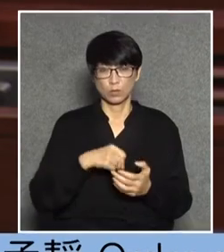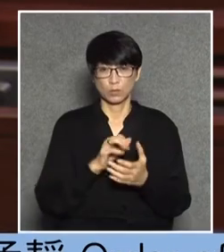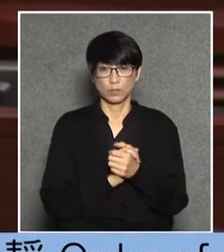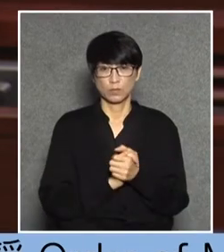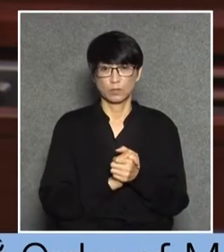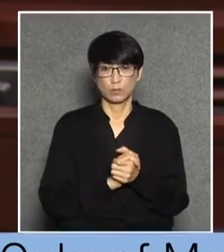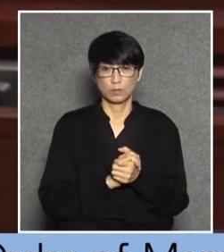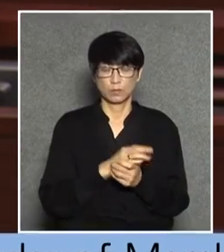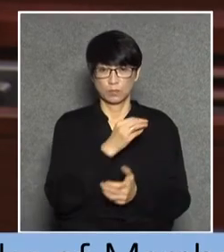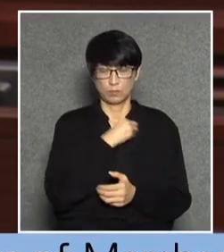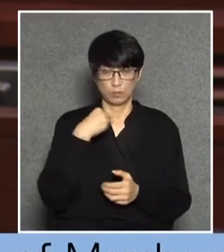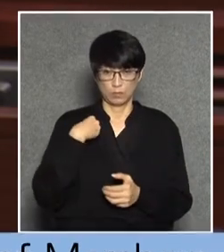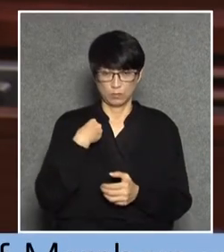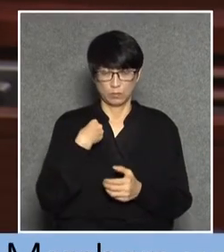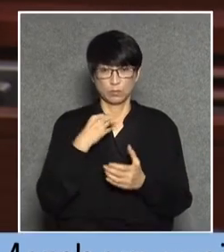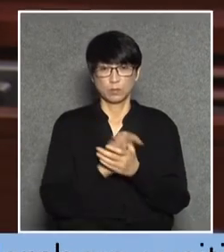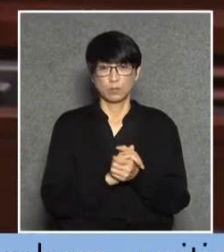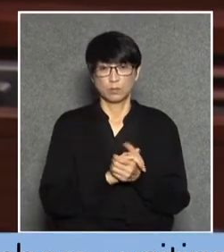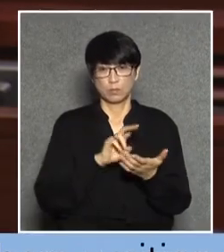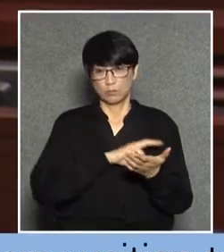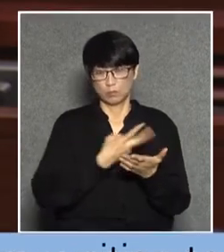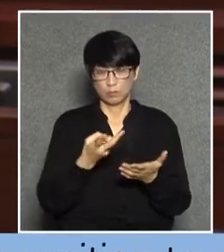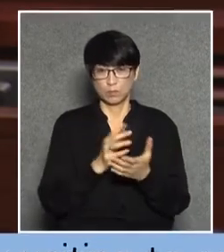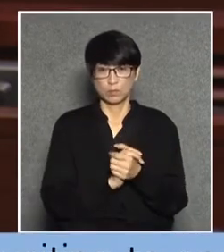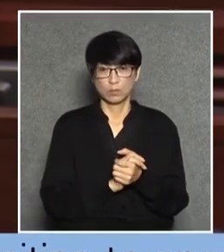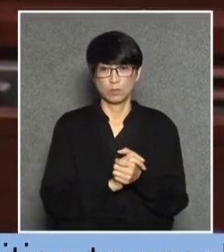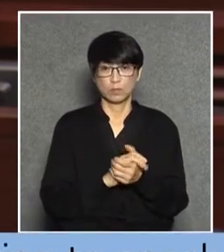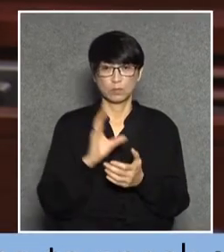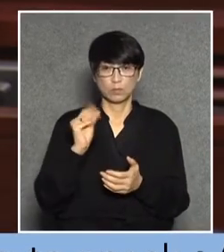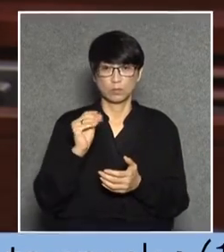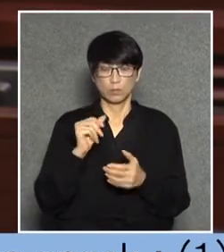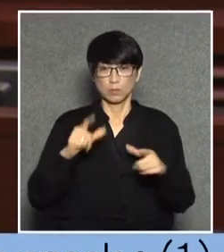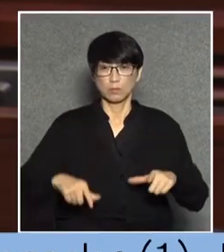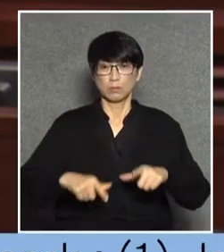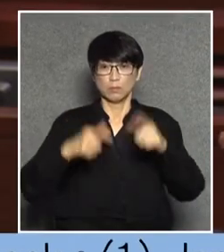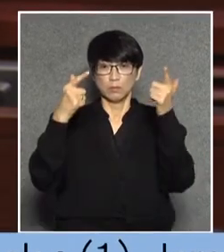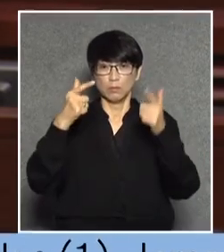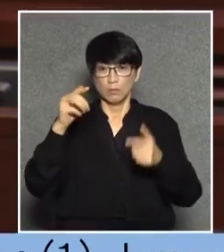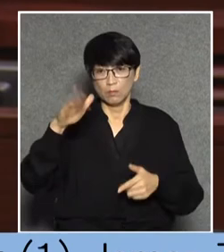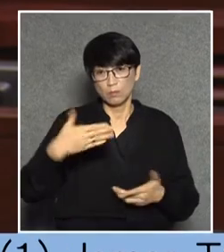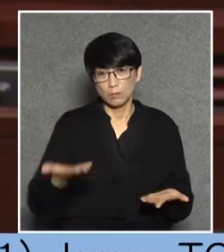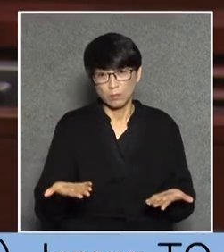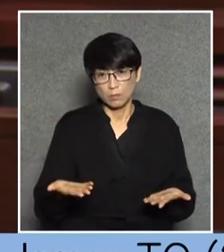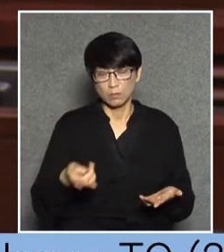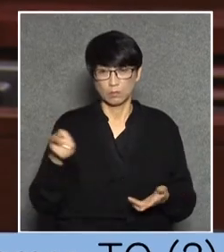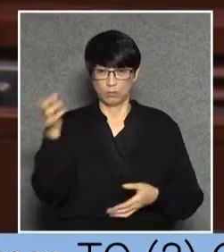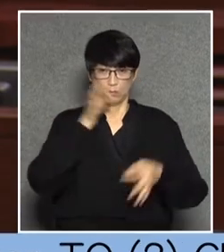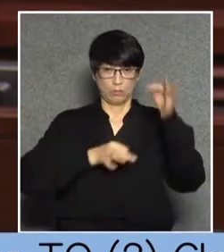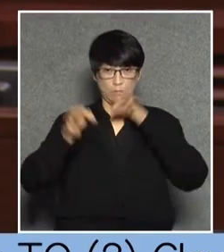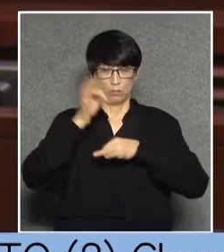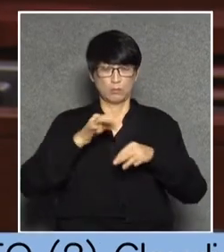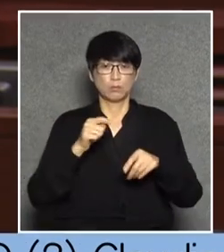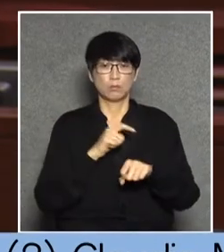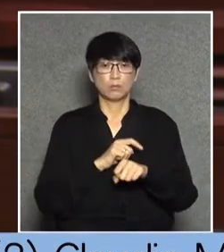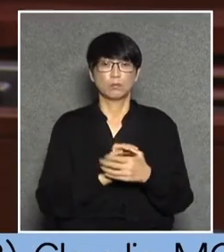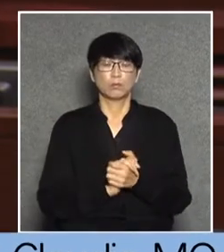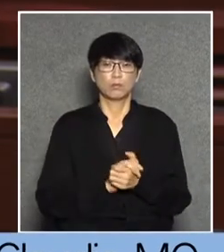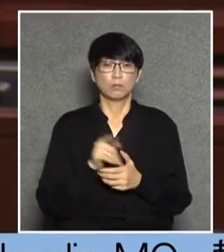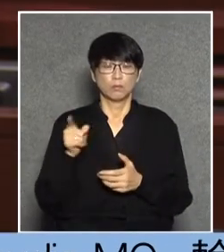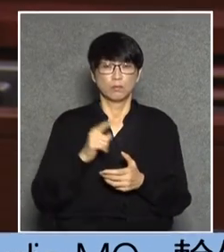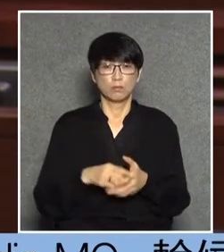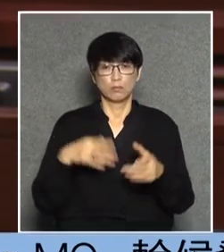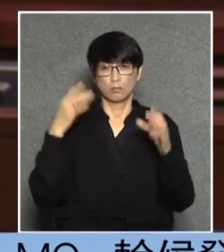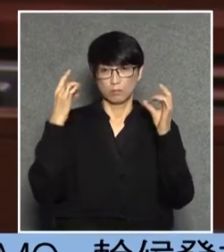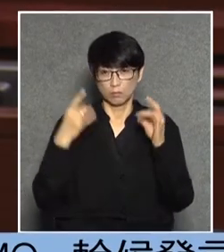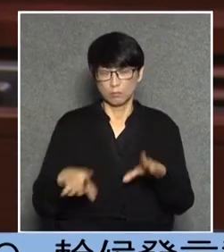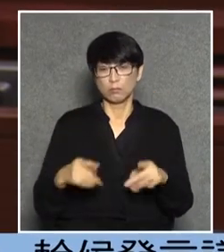疗改革，啲钱喺树嗰度生出嚟啊？佢系新加坡人嚟噶，远父子弟嚟噶，教训